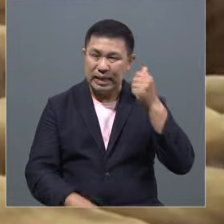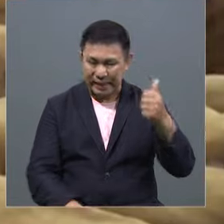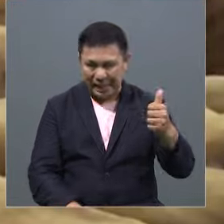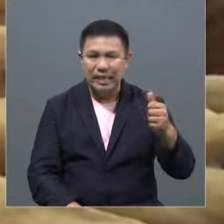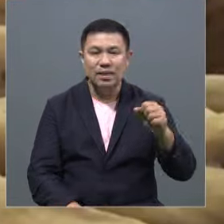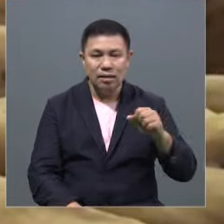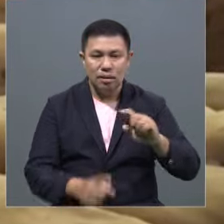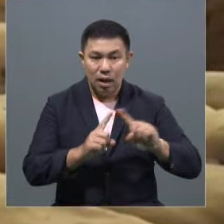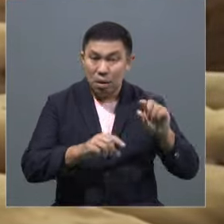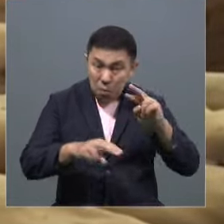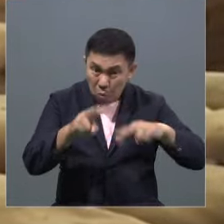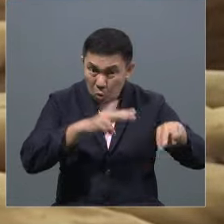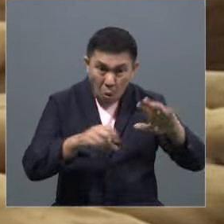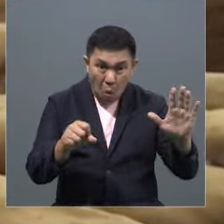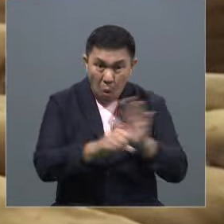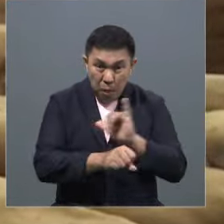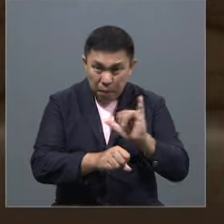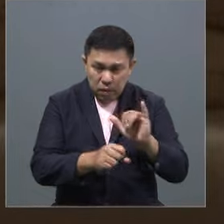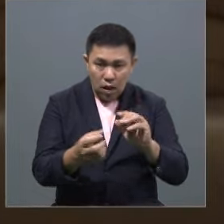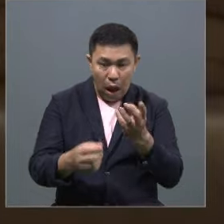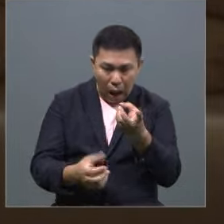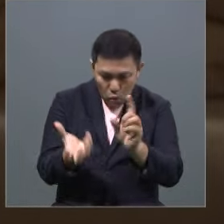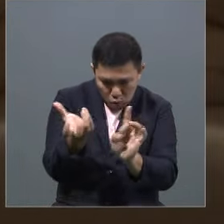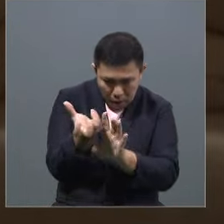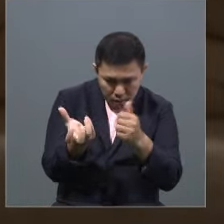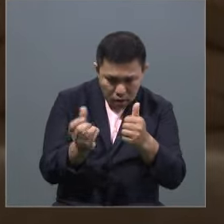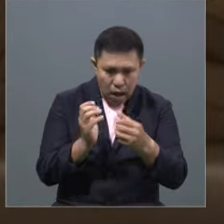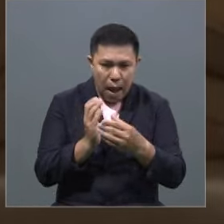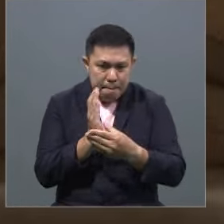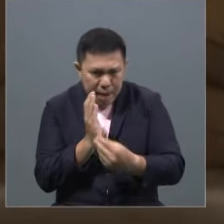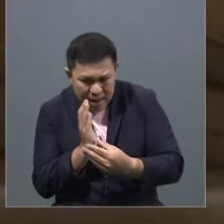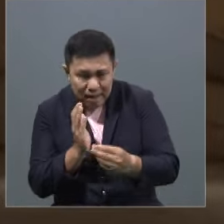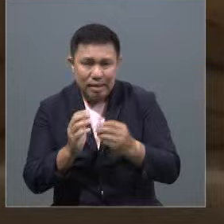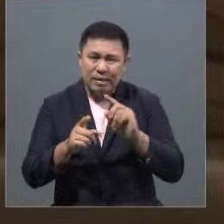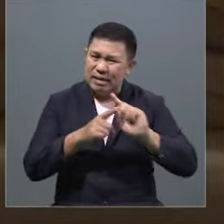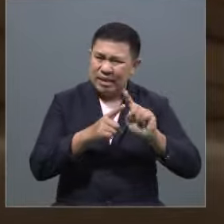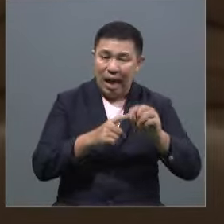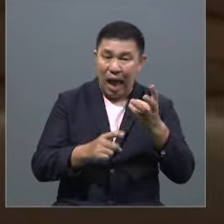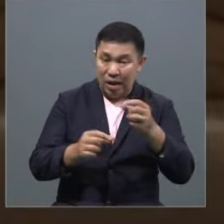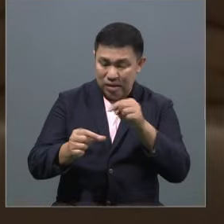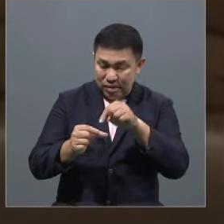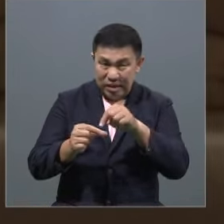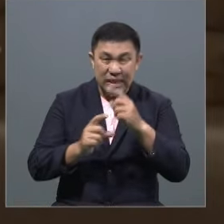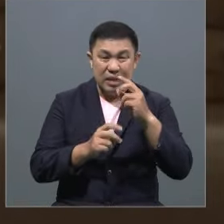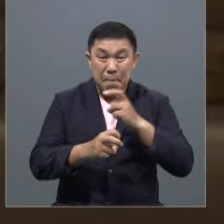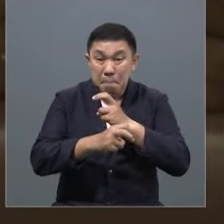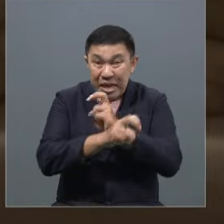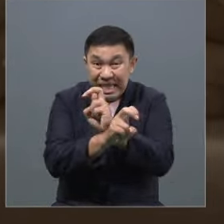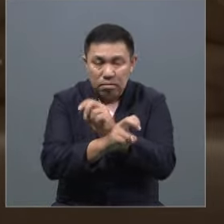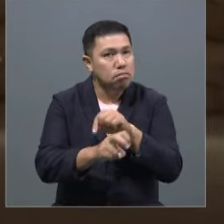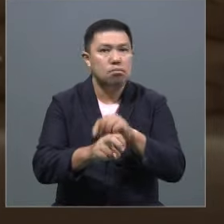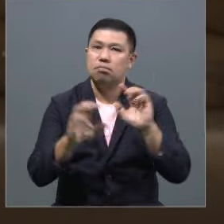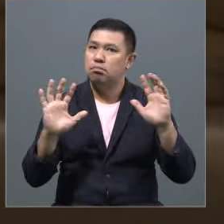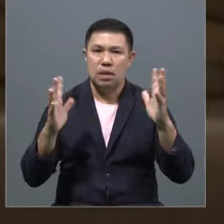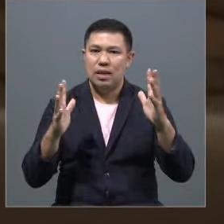แต่ว่าตอนเยังตรวจไม่เสร็จเพราะว่าต้องตรวจเรื่องคุณภาพข้าวไขมันแล้วก็สารต่างๆในข้าวก่อนคือเรื่องสารพิษอ่ะออกมาชัดเจนและ